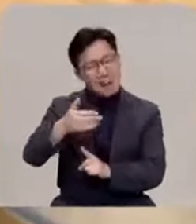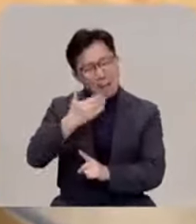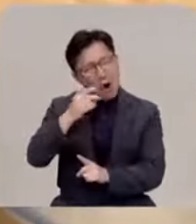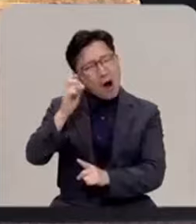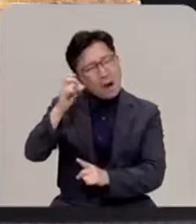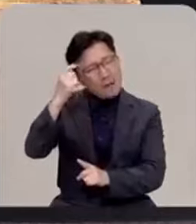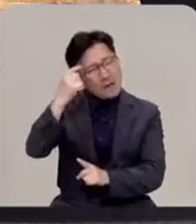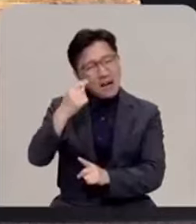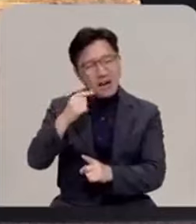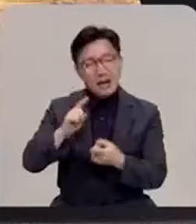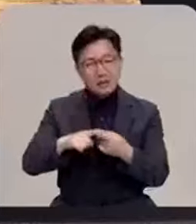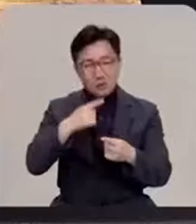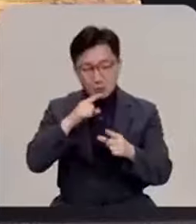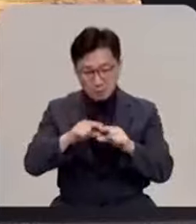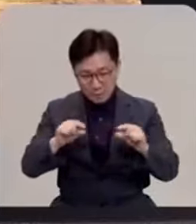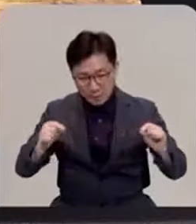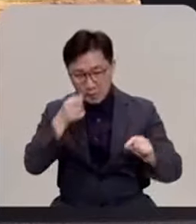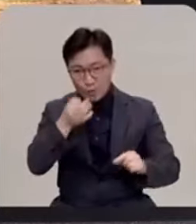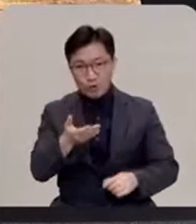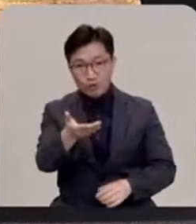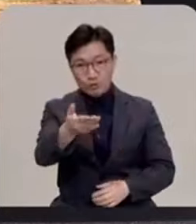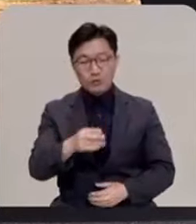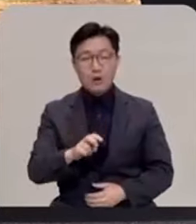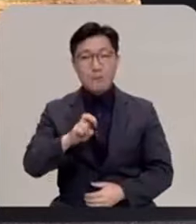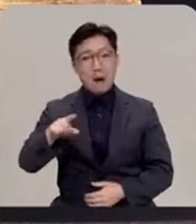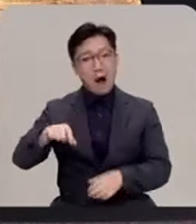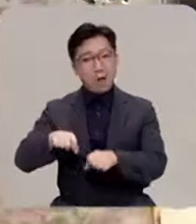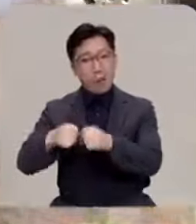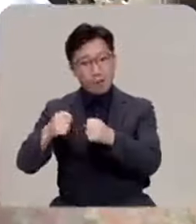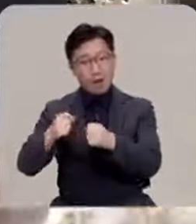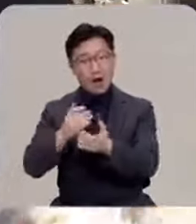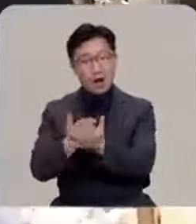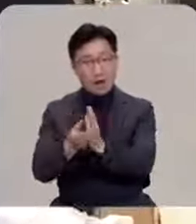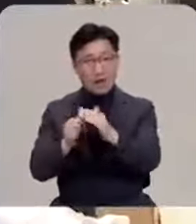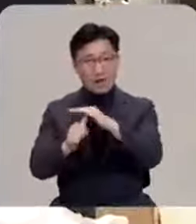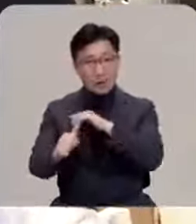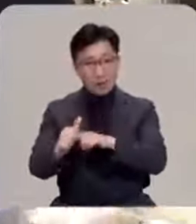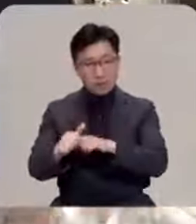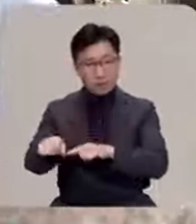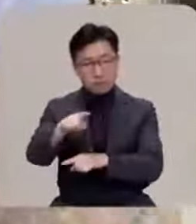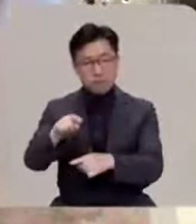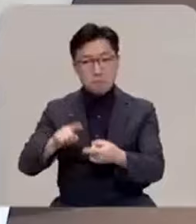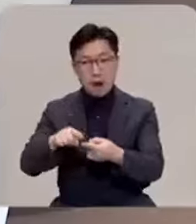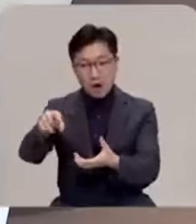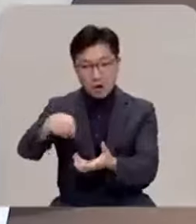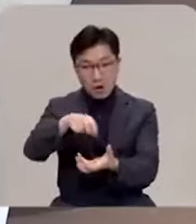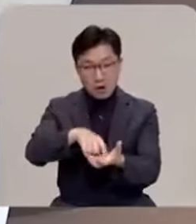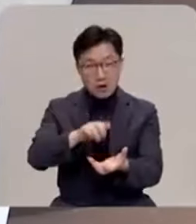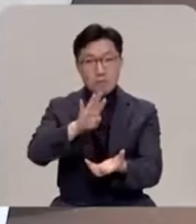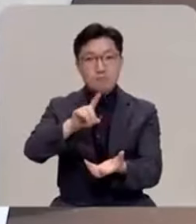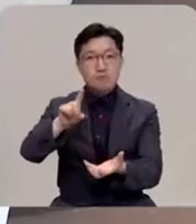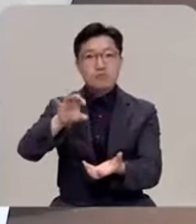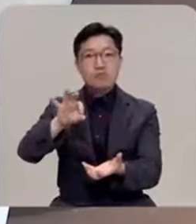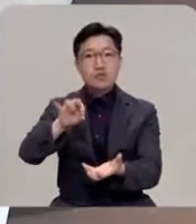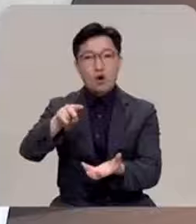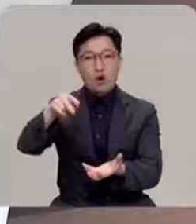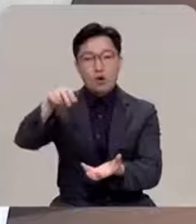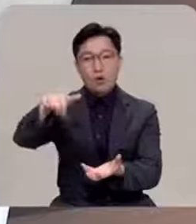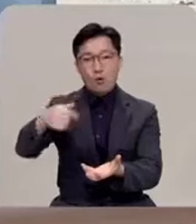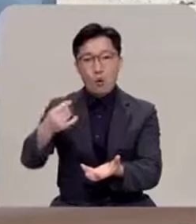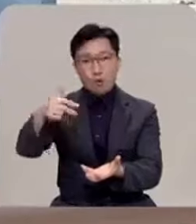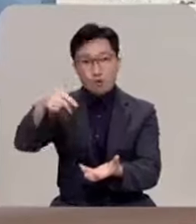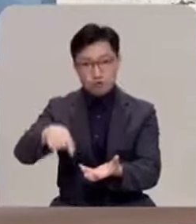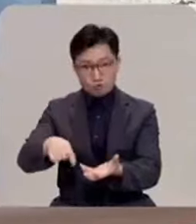음식들을 선보였습니다. 마와 고구마 등 백제 시대를 대표하는 지역인 익산과 부여, 공주의